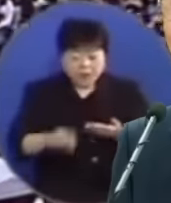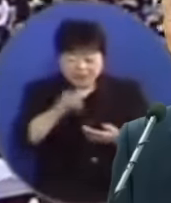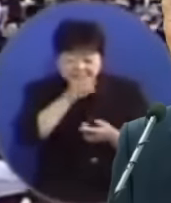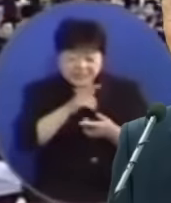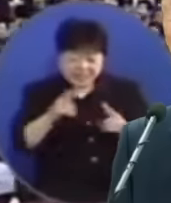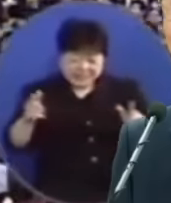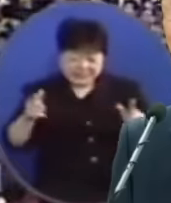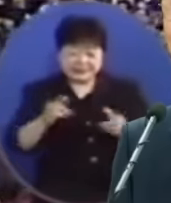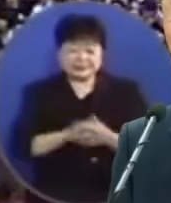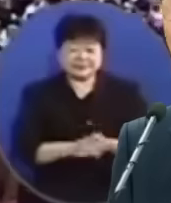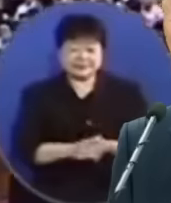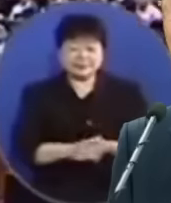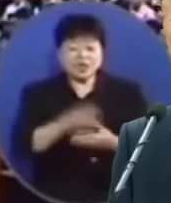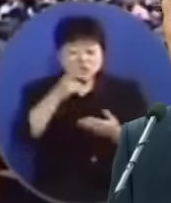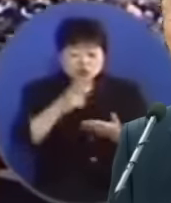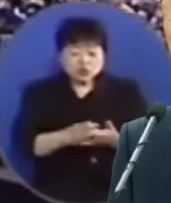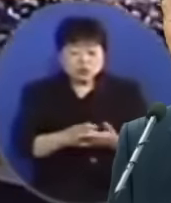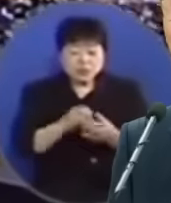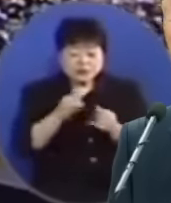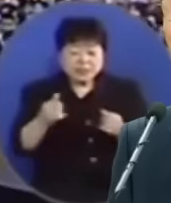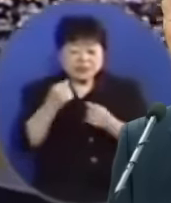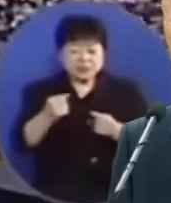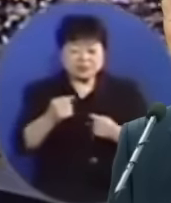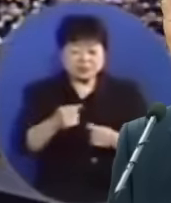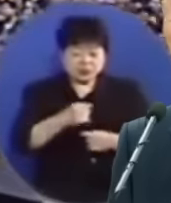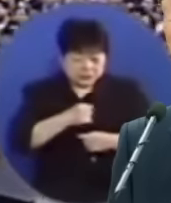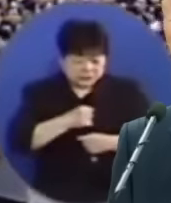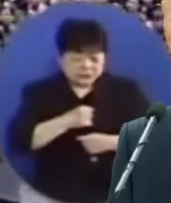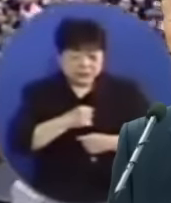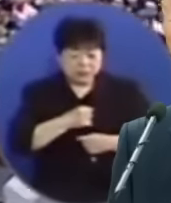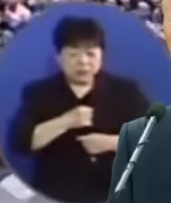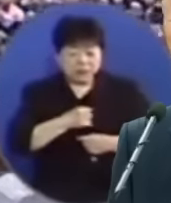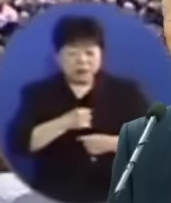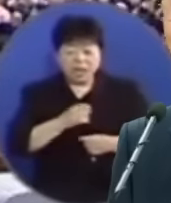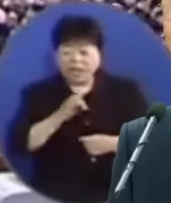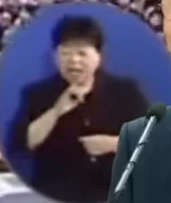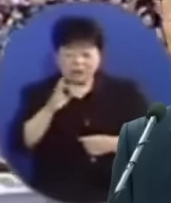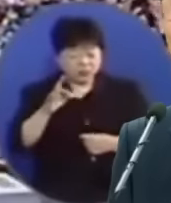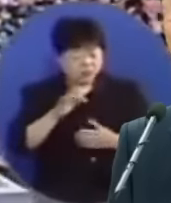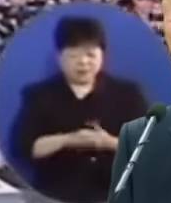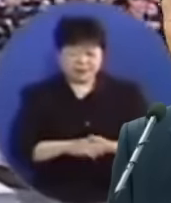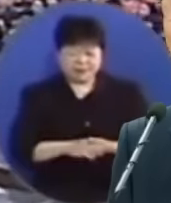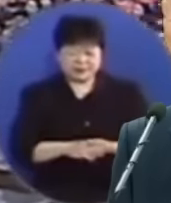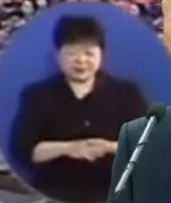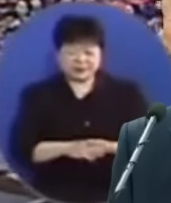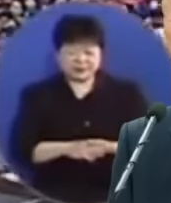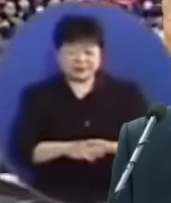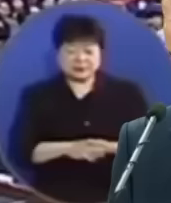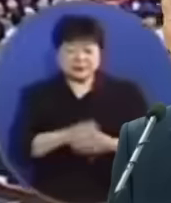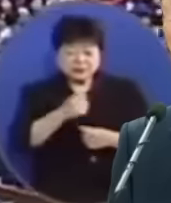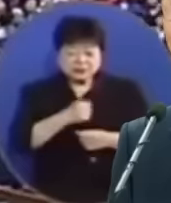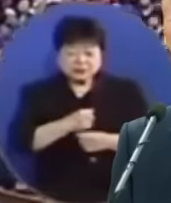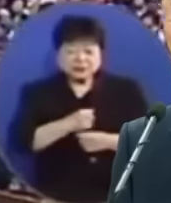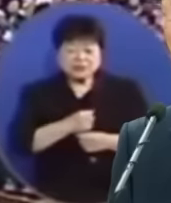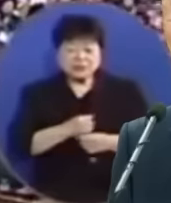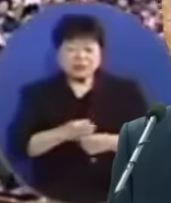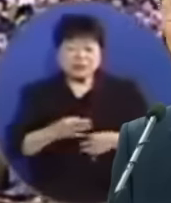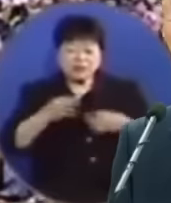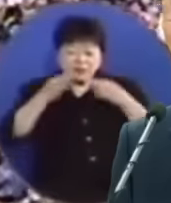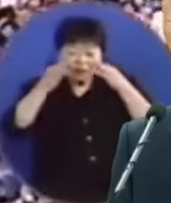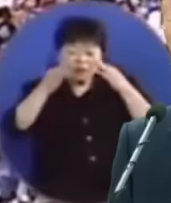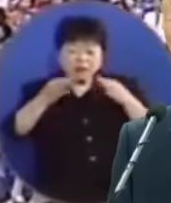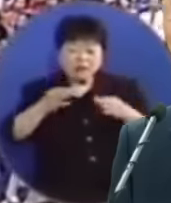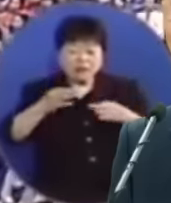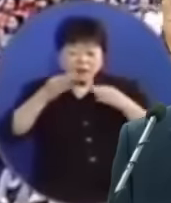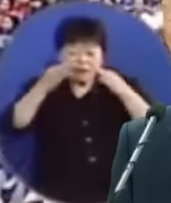아니하리라. 율법을 사람의 힘으로 지키려고 하면 지켜지나요? 안 지켜지는 것입니다. 지키려고 애를 쓰면 애를